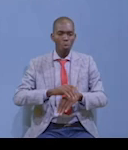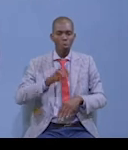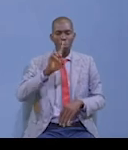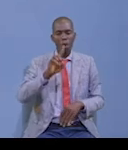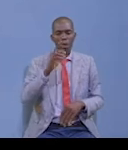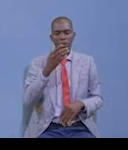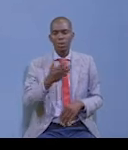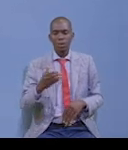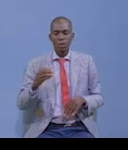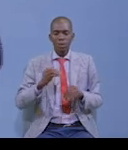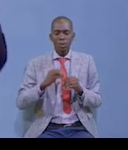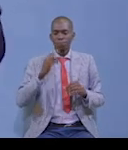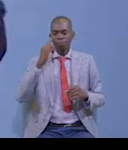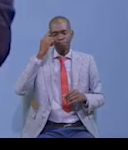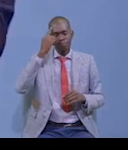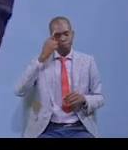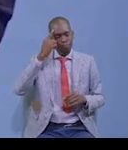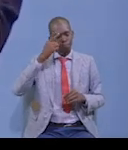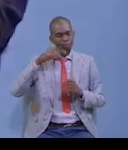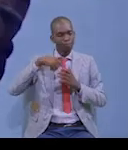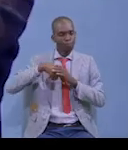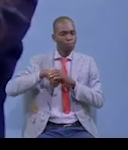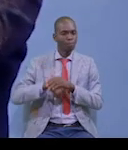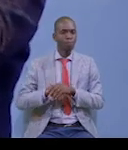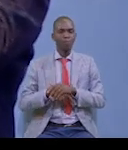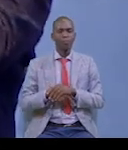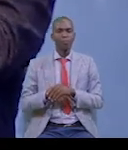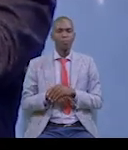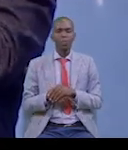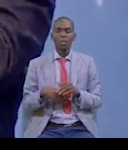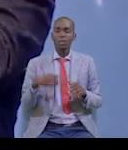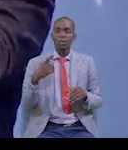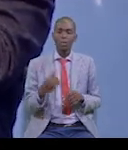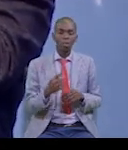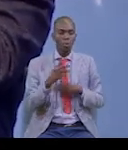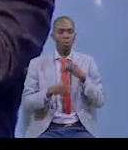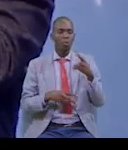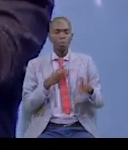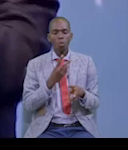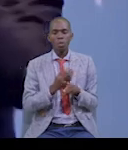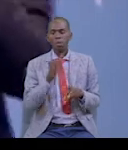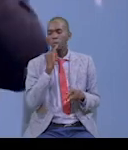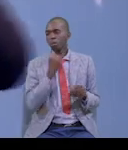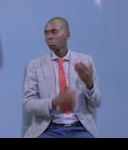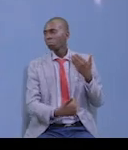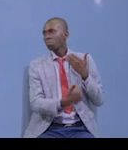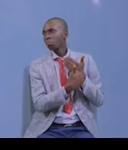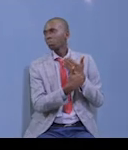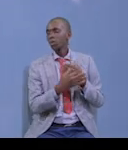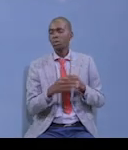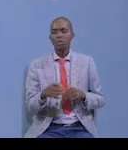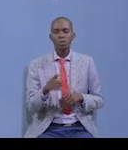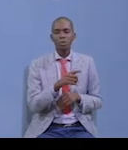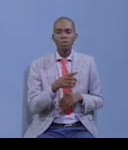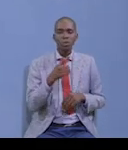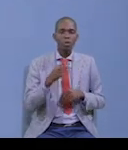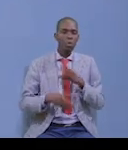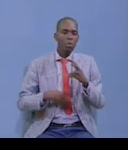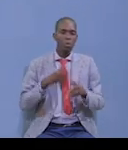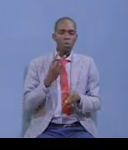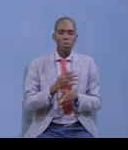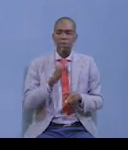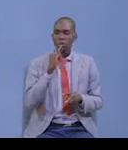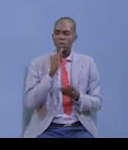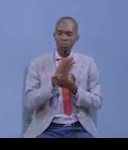In meditation. అది ధ్యానం అంటున్నారు. The world is behind you. లోకం మీ వెనకాల ఉంది. The world is away from